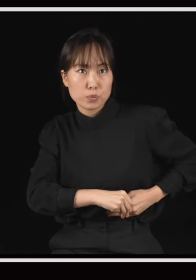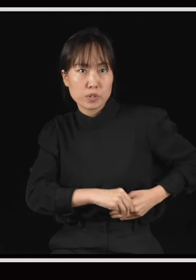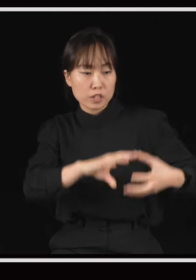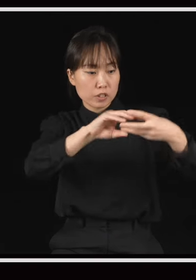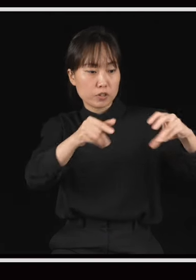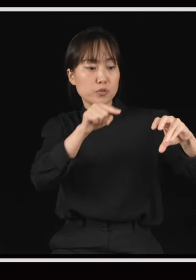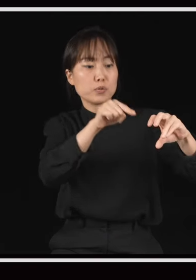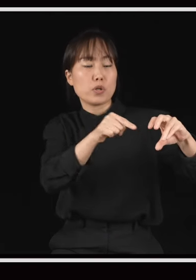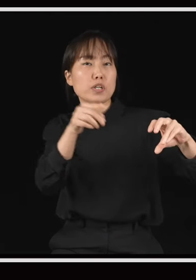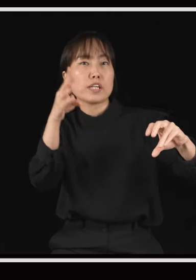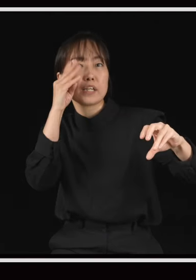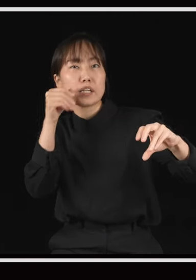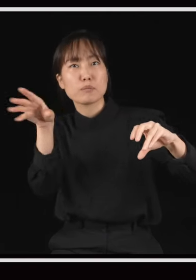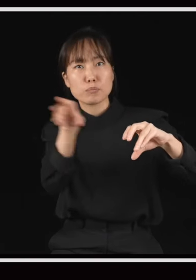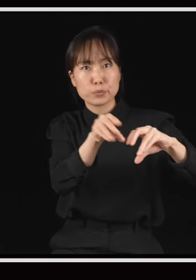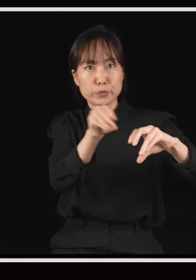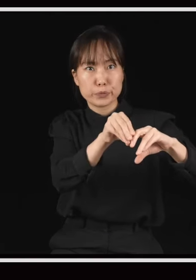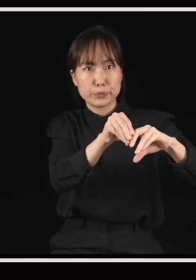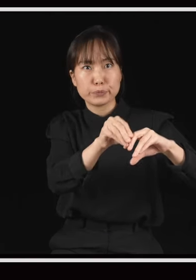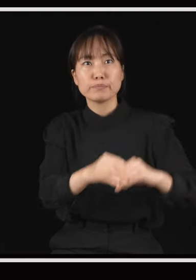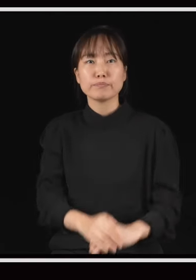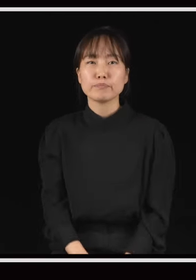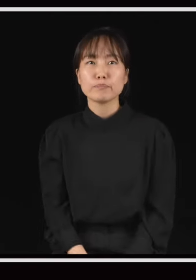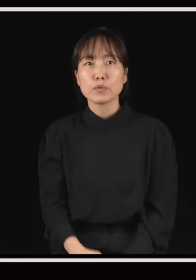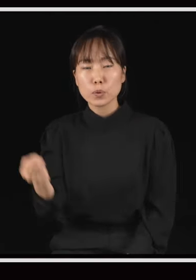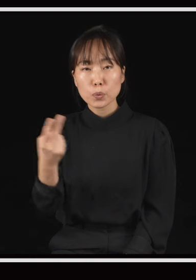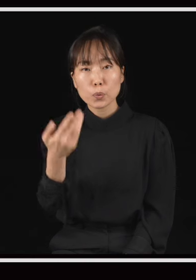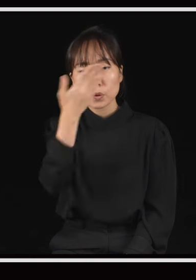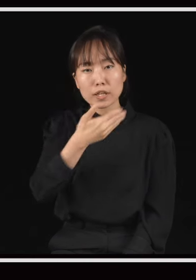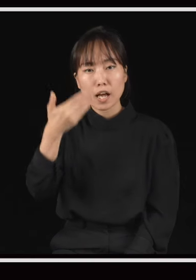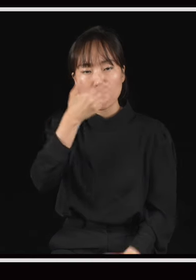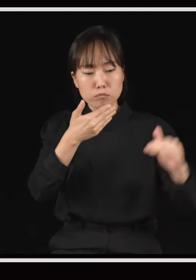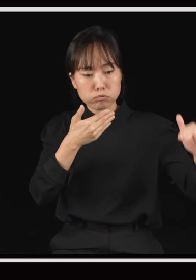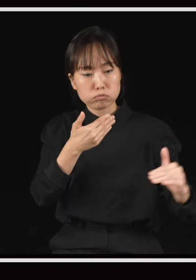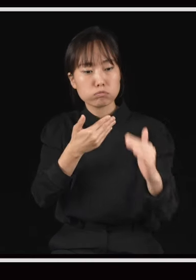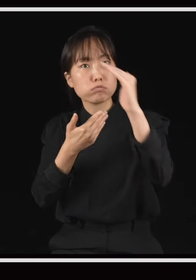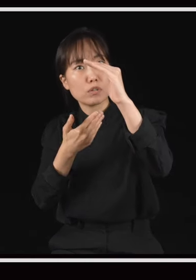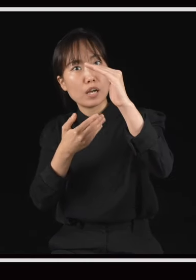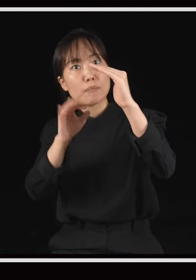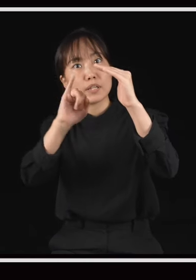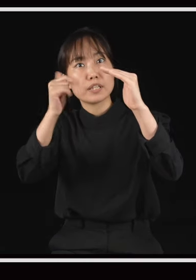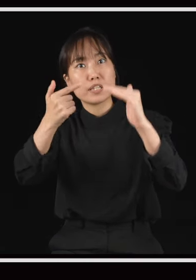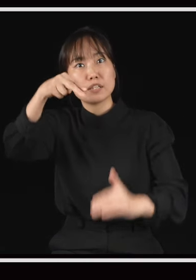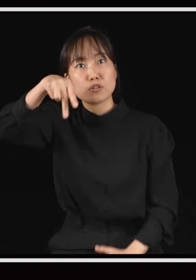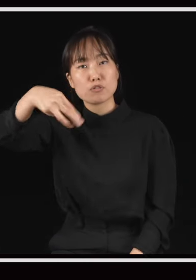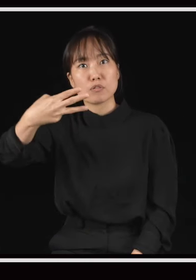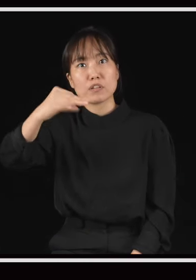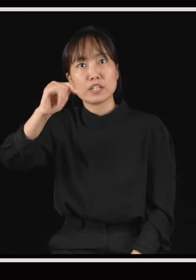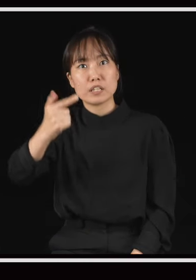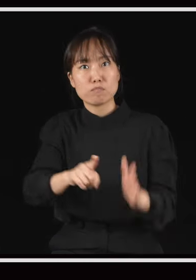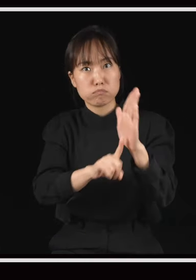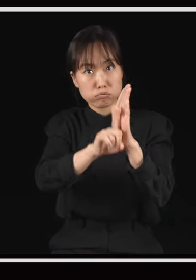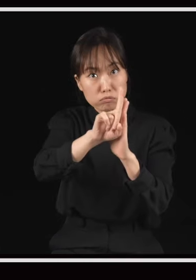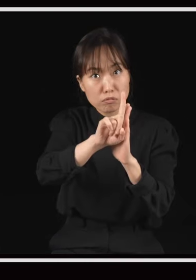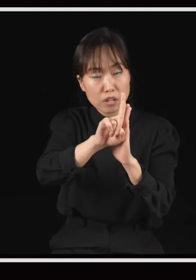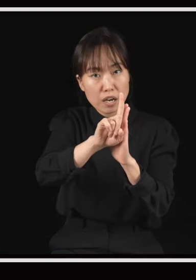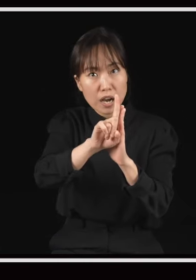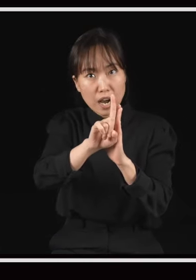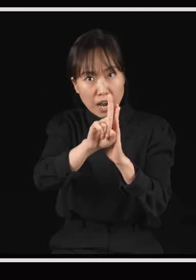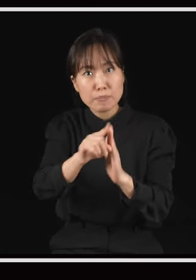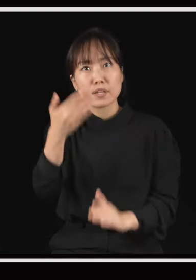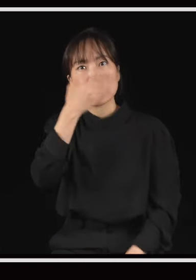그리고 근육에 있는 마블링이 흡수를 합니다. 그리고 이때 인슐린이 나오게 되면 혈당이 폭락하면서 스트레스 호르몬이 나오고 식욕이 촉진이 됩니다.